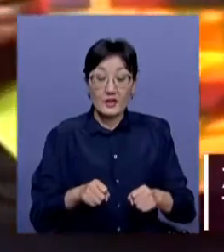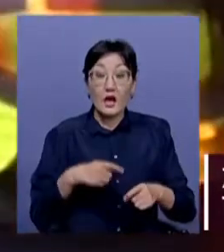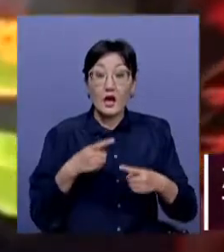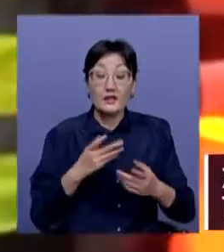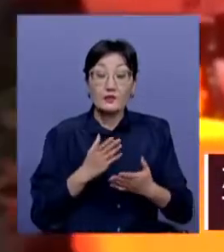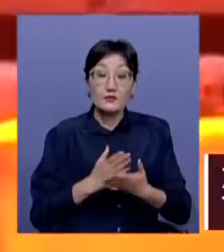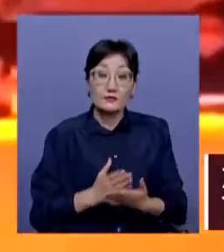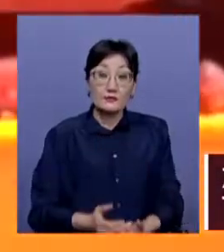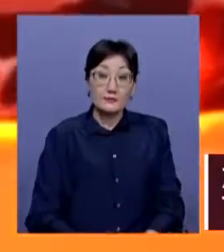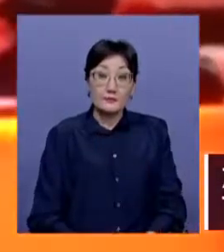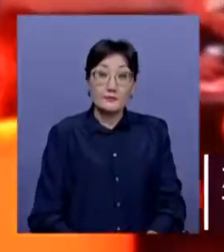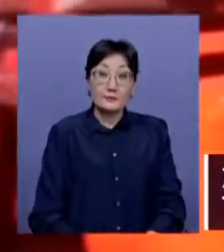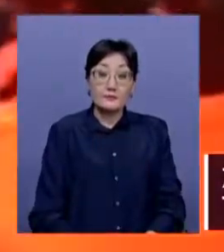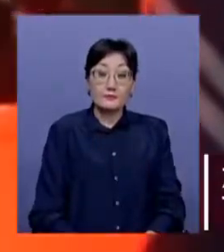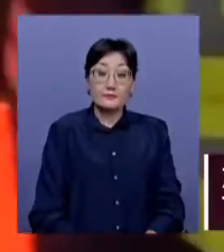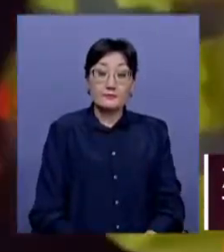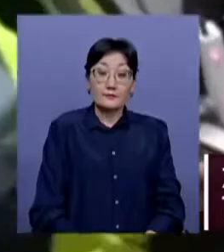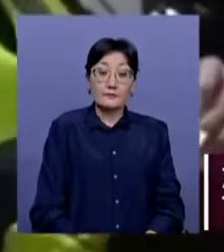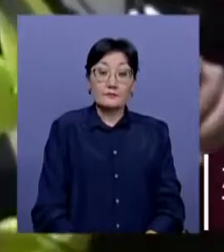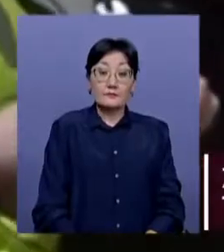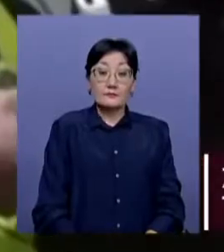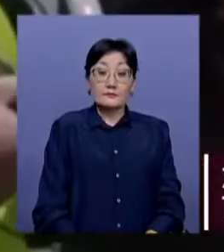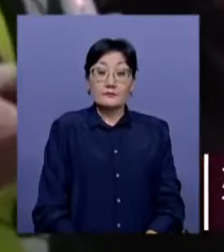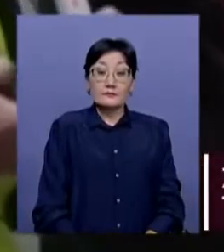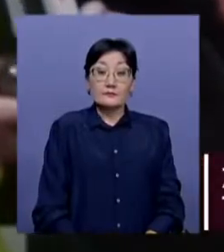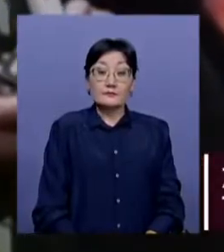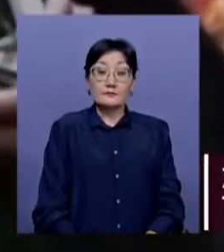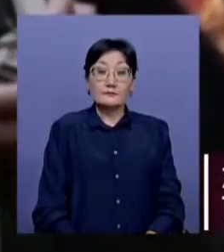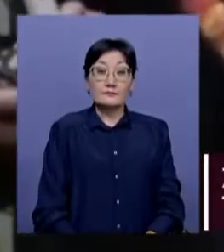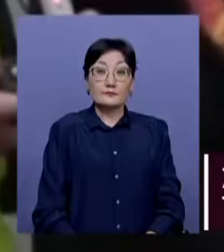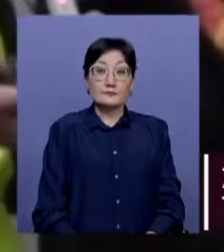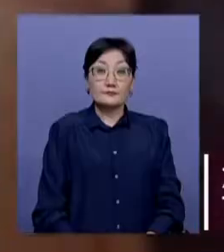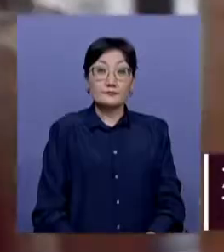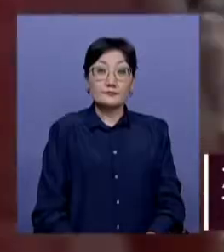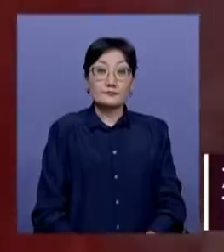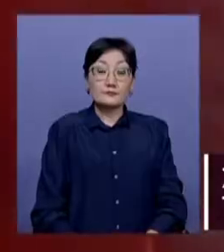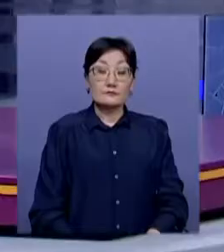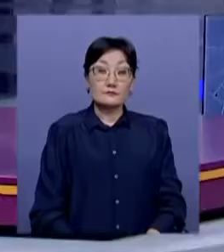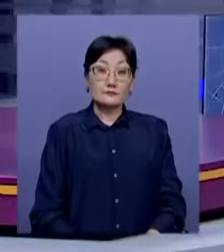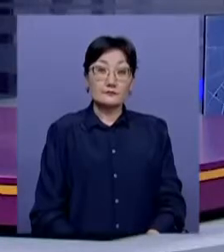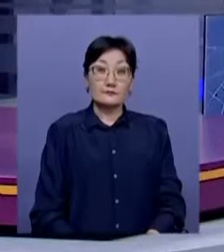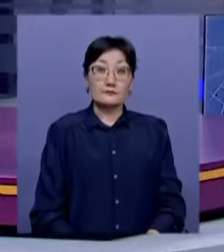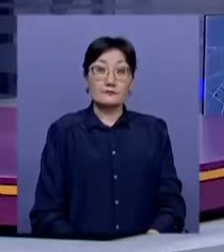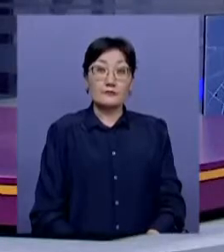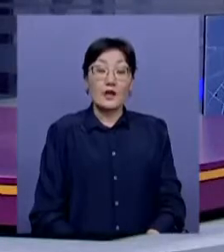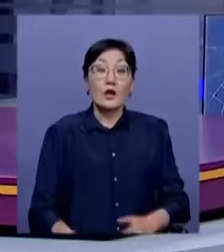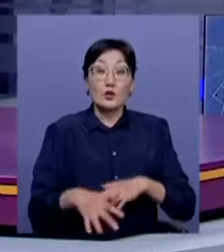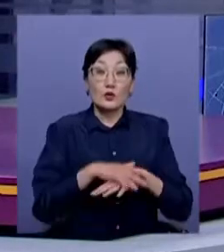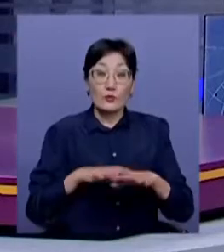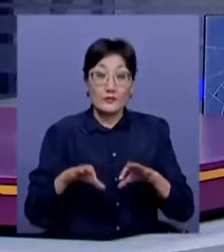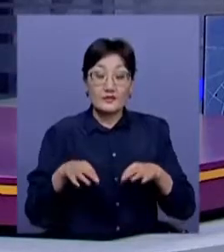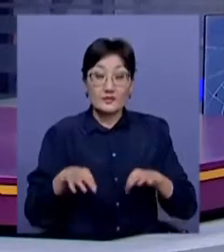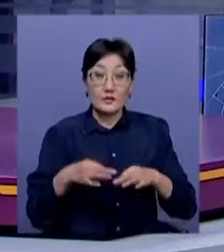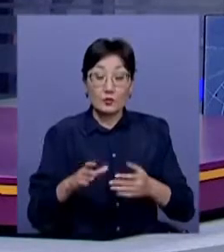отыр. Мерей Байет, Шыңғысхан Кеңесхан, Алматы телеарнасы, Тараз. Қоғамдық